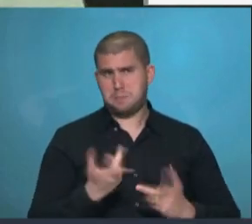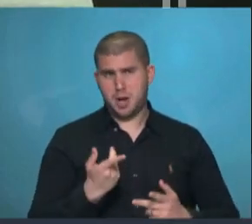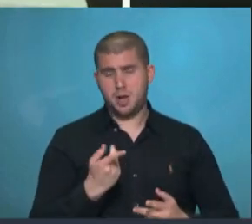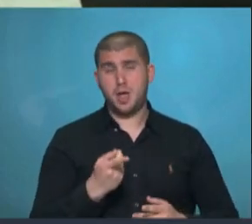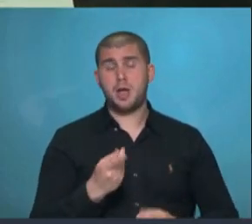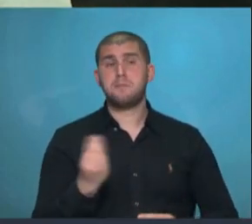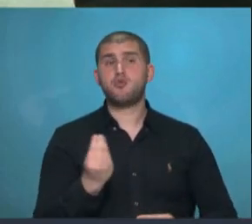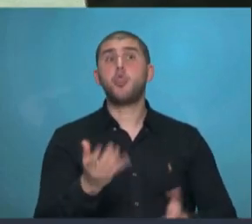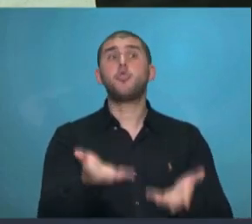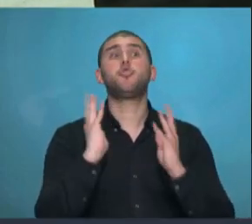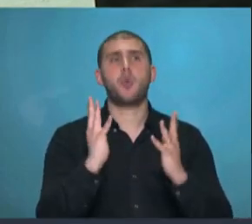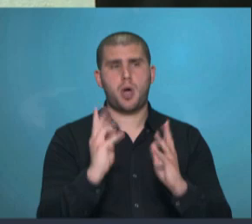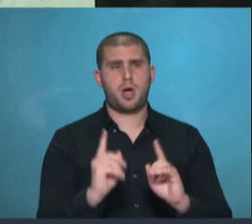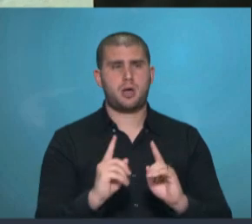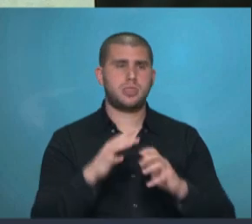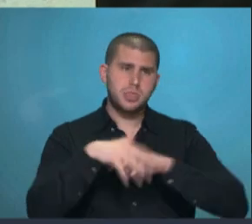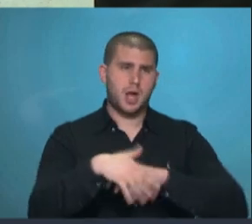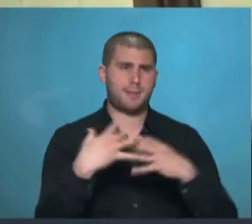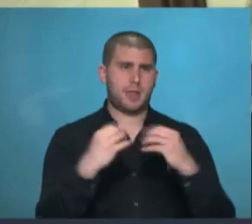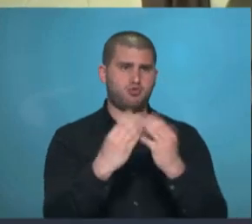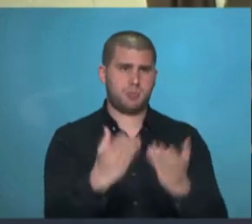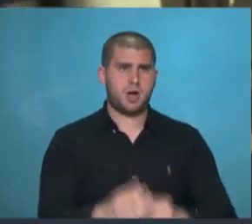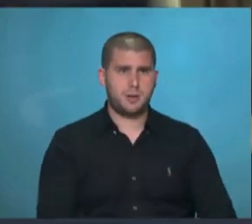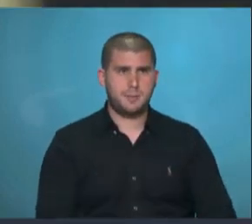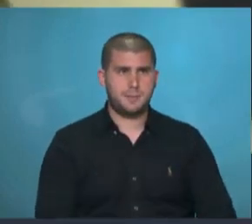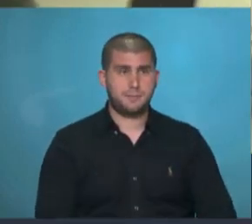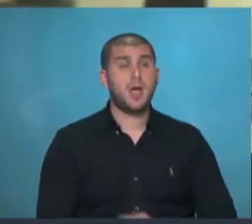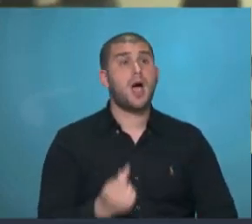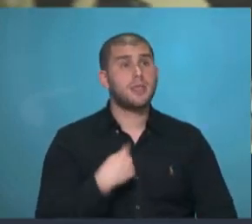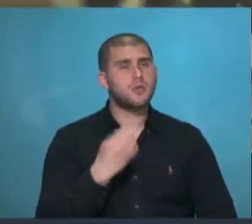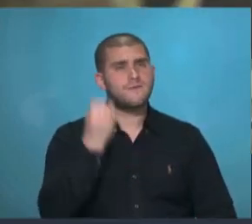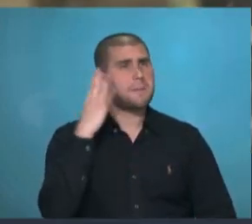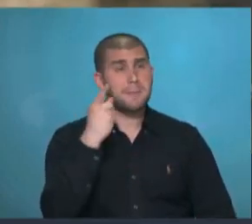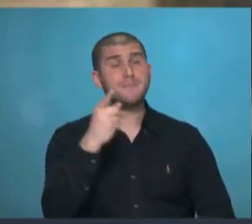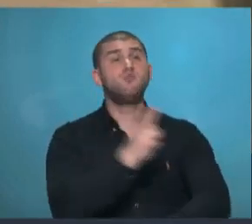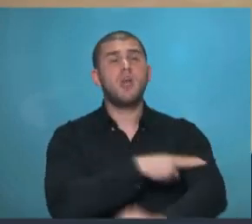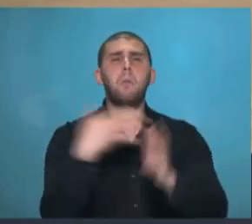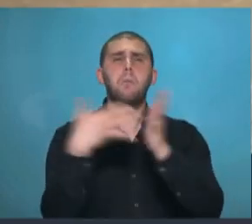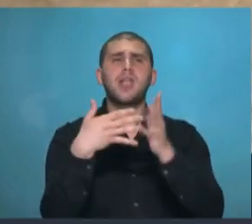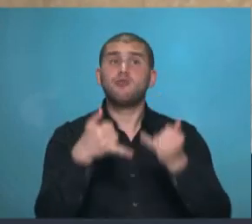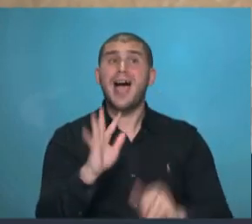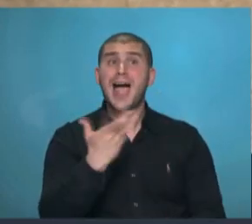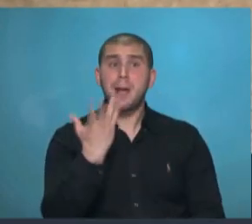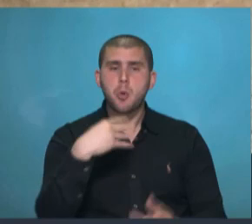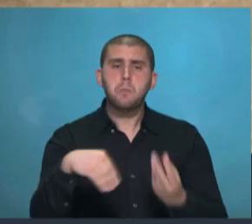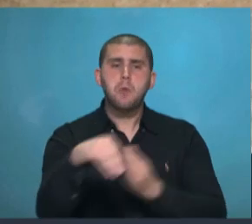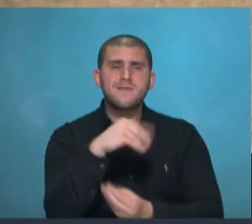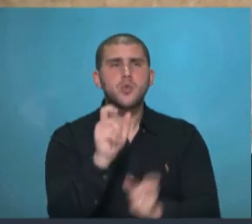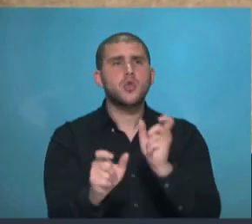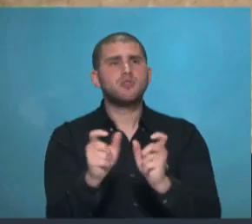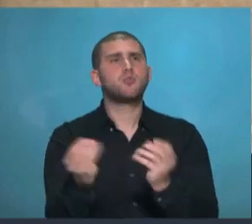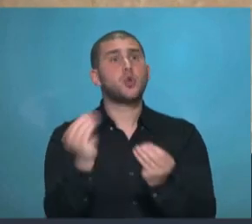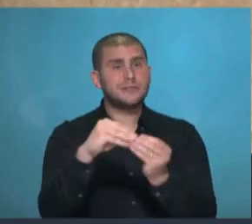שהעוול נוראי נגרם למשפחה הזו. לנו נודע כי המשטרה בודקת כעת האם היו מעורבים נוספים